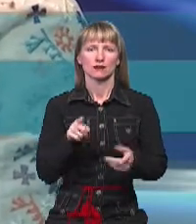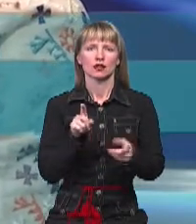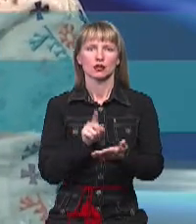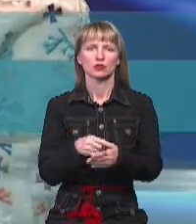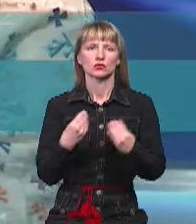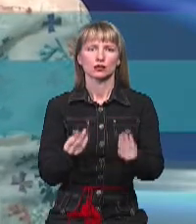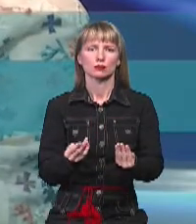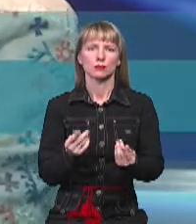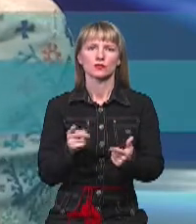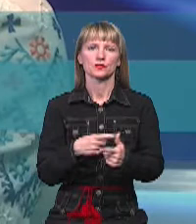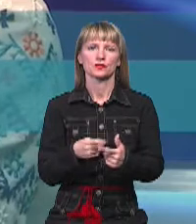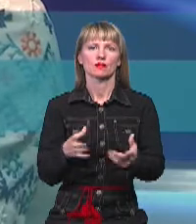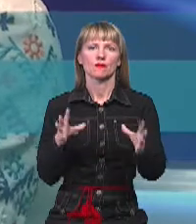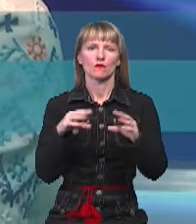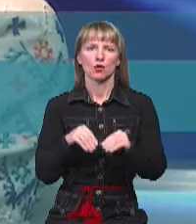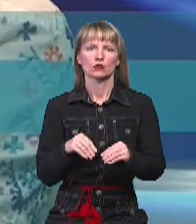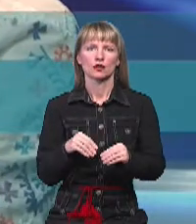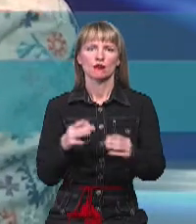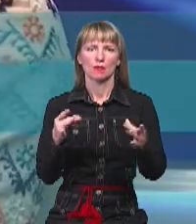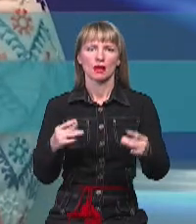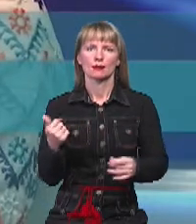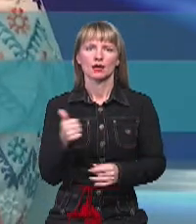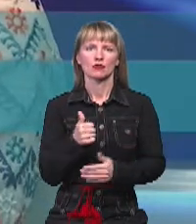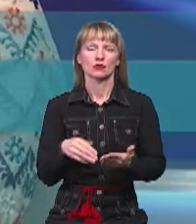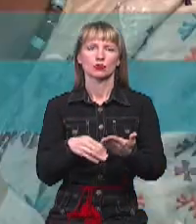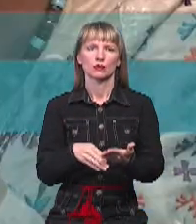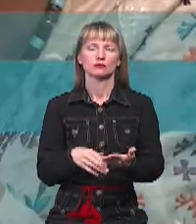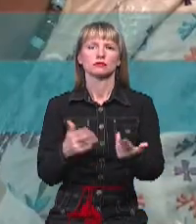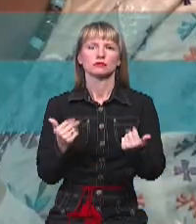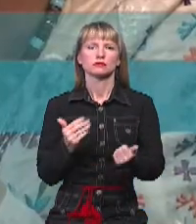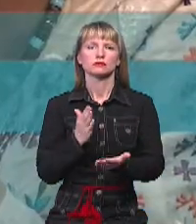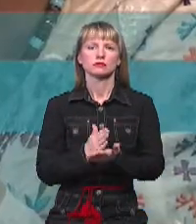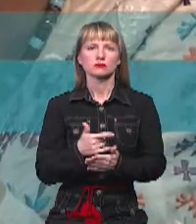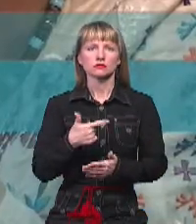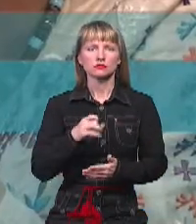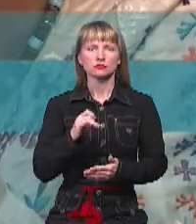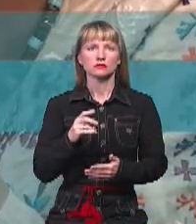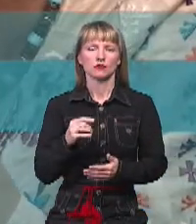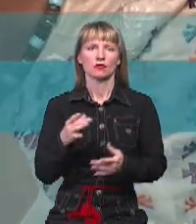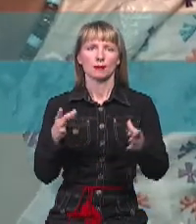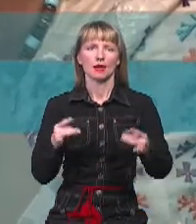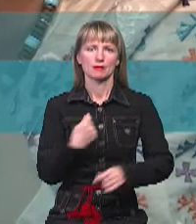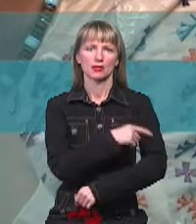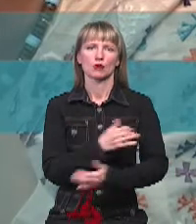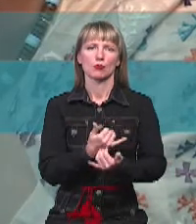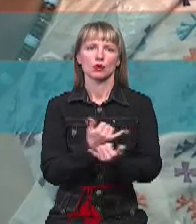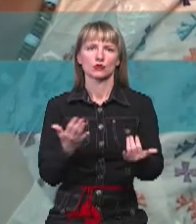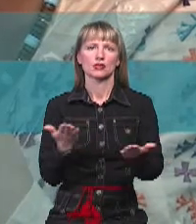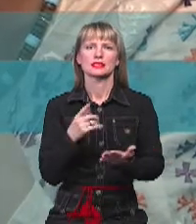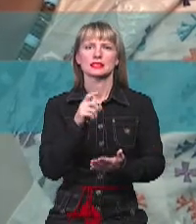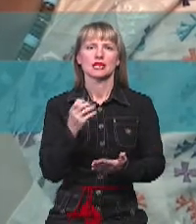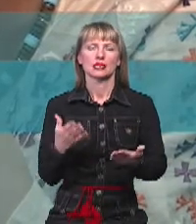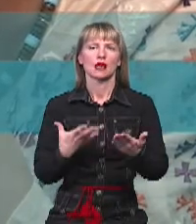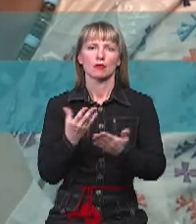Чи це все входить в пакет первинної допомоги? Да, є гарантований пакет медичних послуг, за які